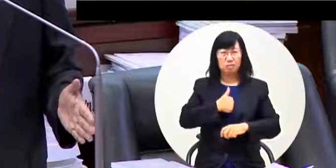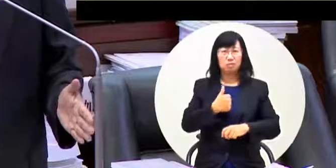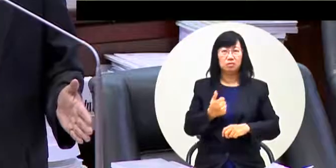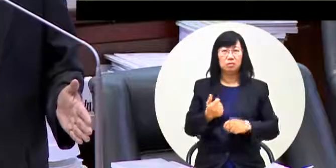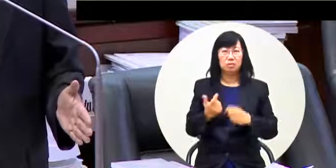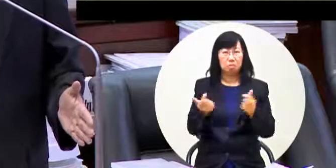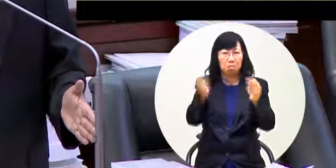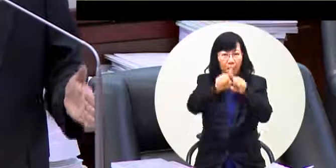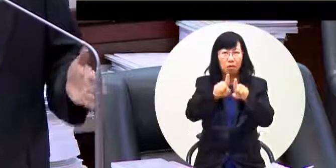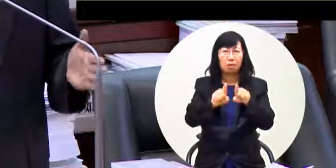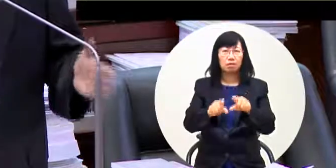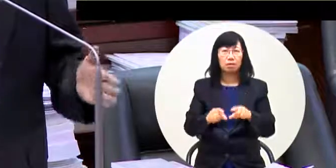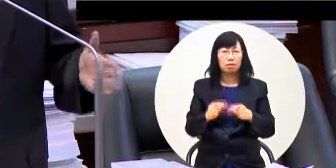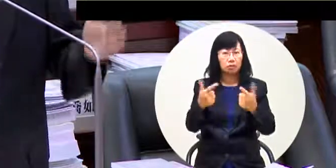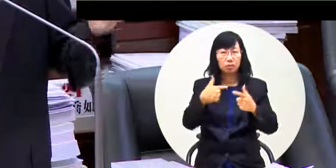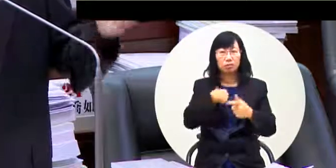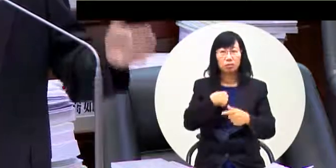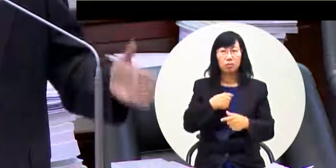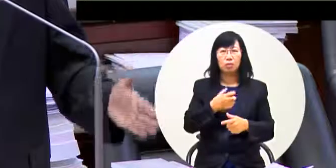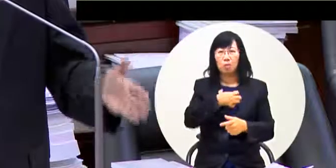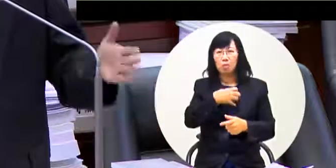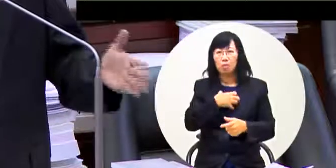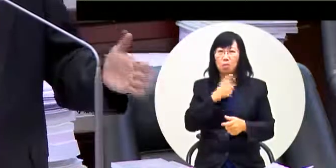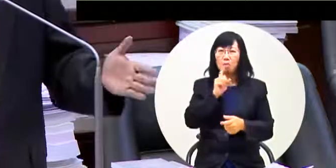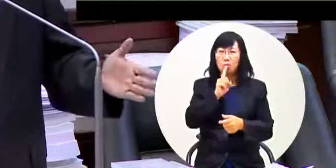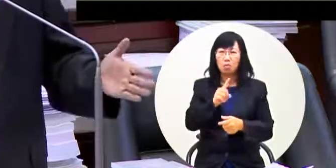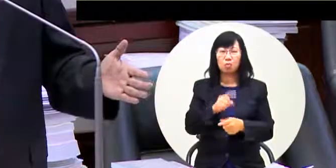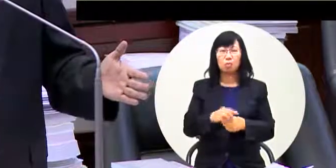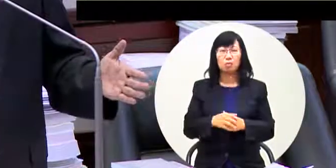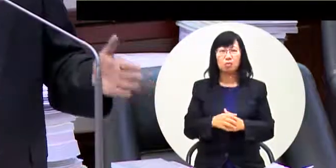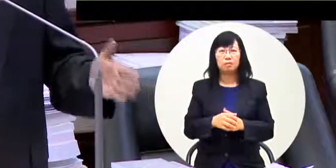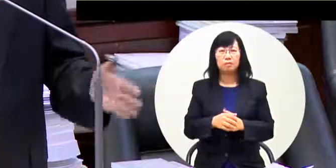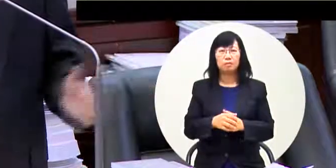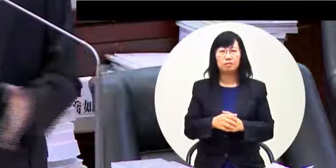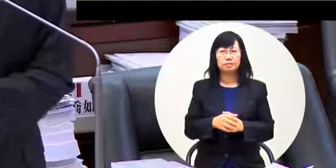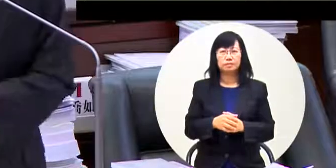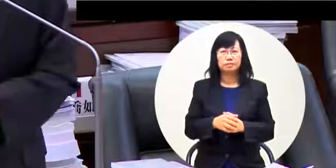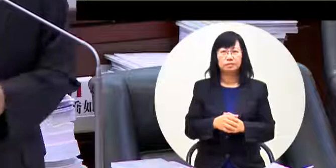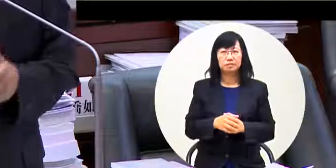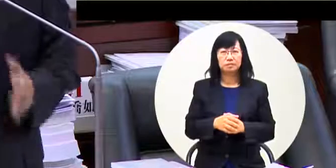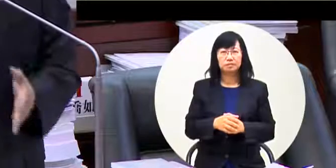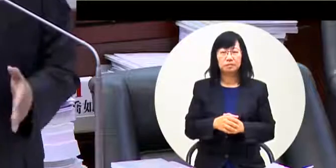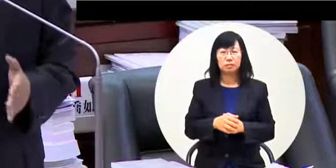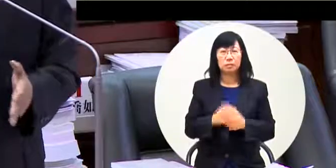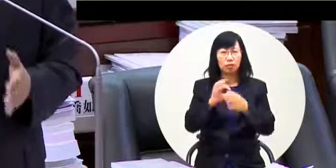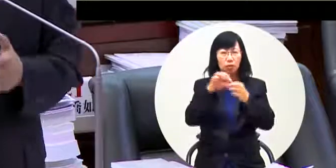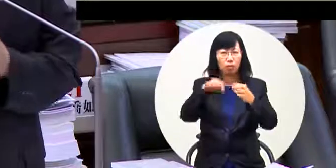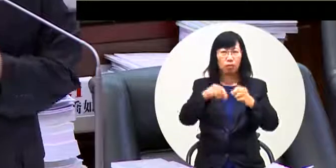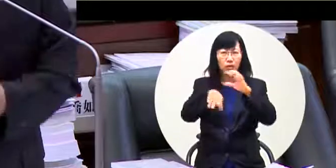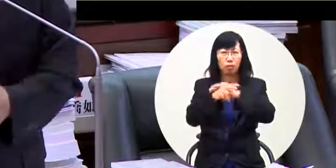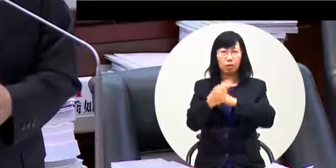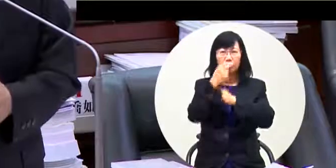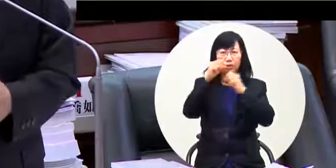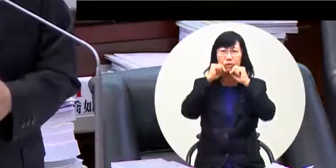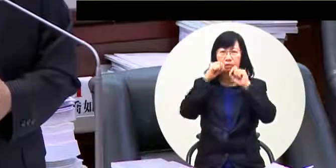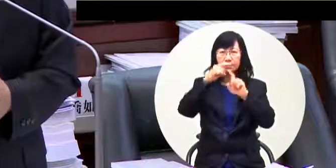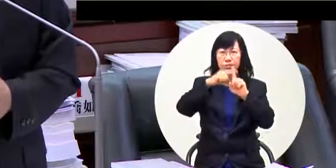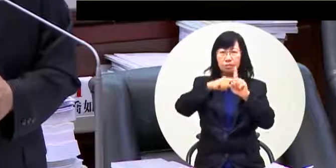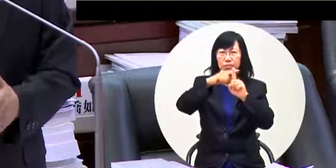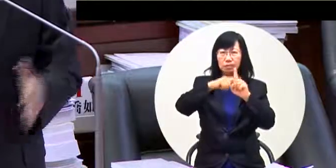么？我们在这样的一个空气品质之下，我们到底有没有一个政策，我们有一个策